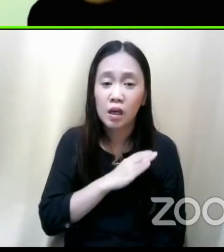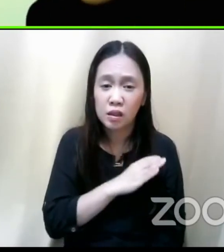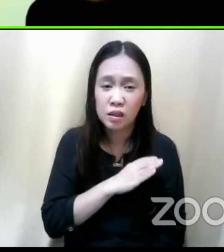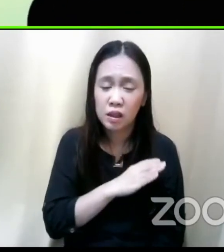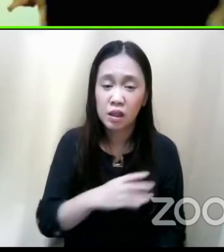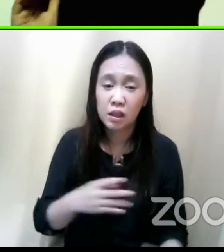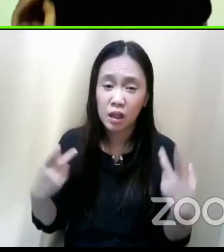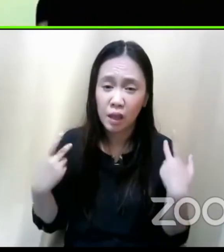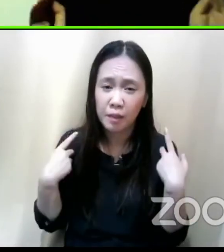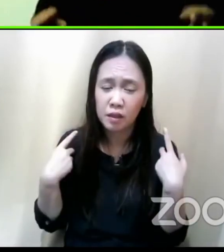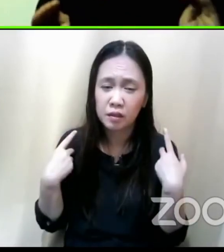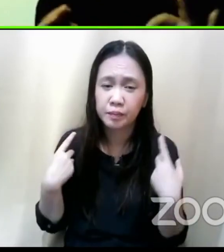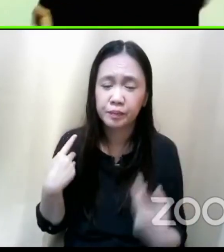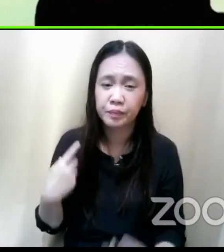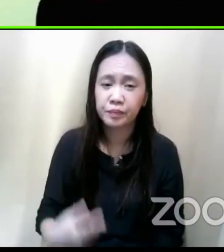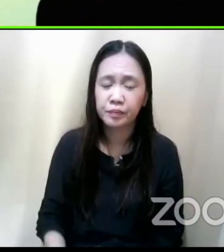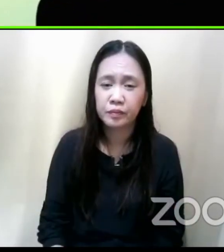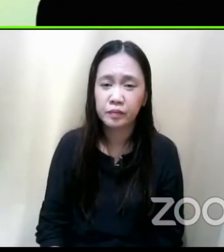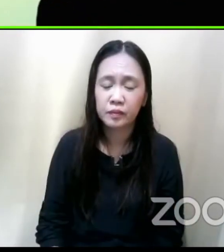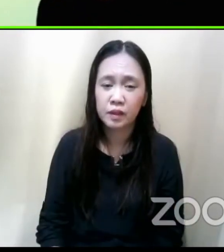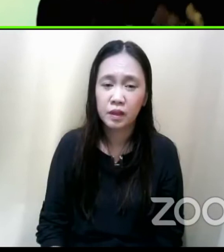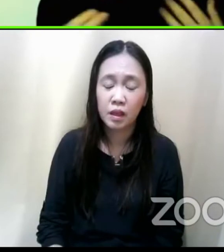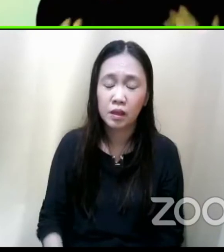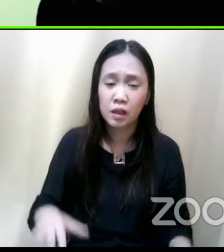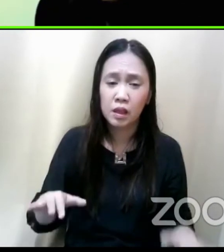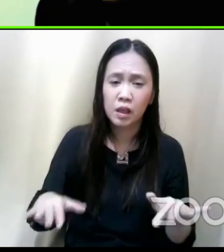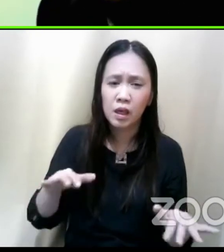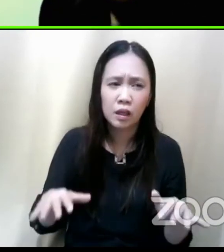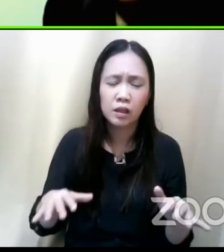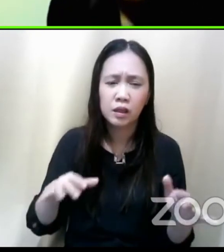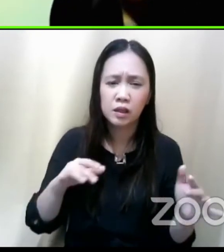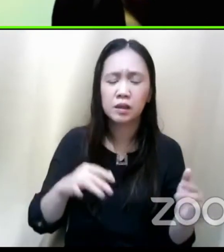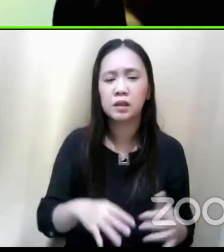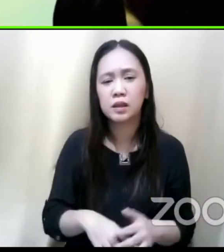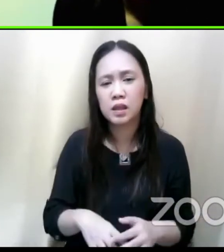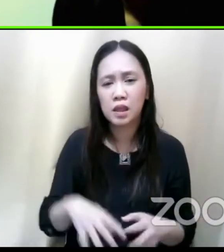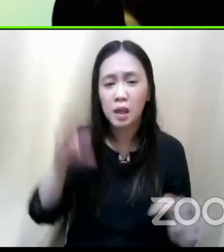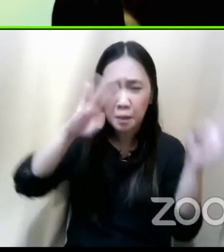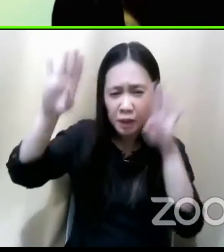meron pagka ganito nagpapanik or nagkakagulo?